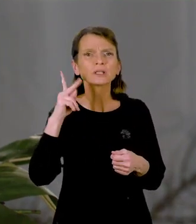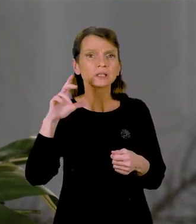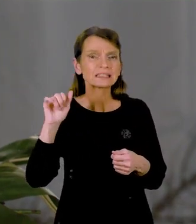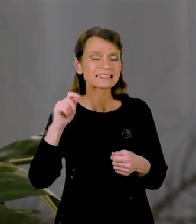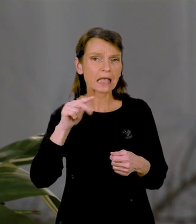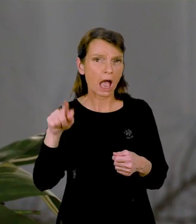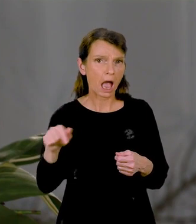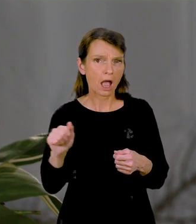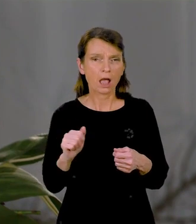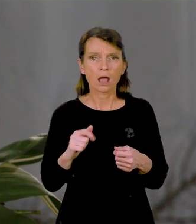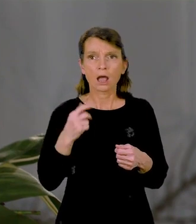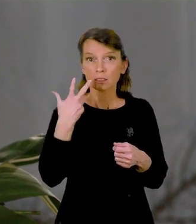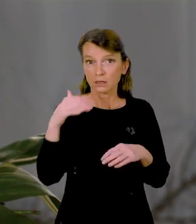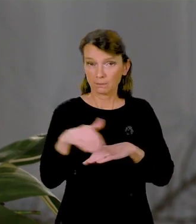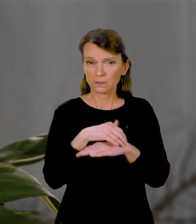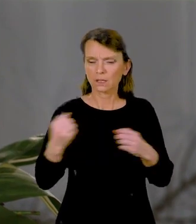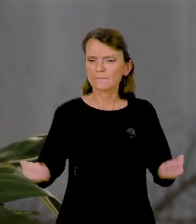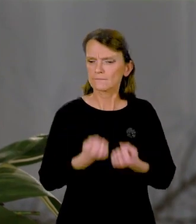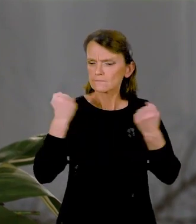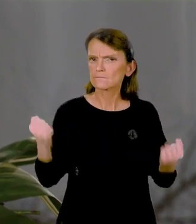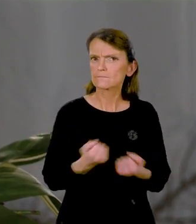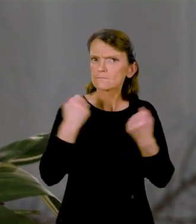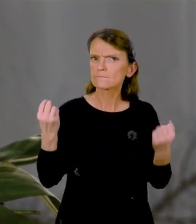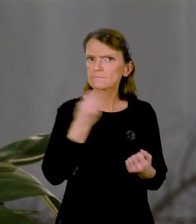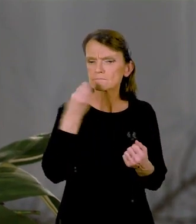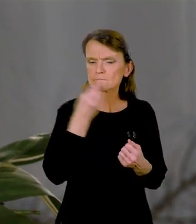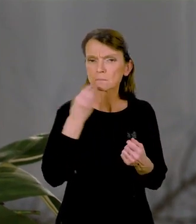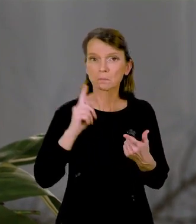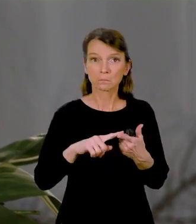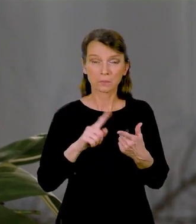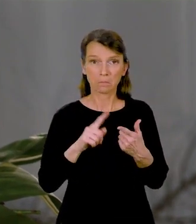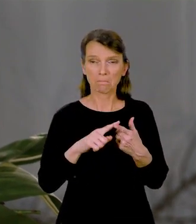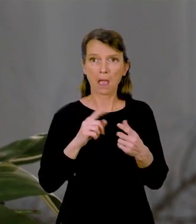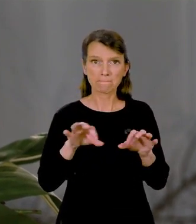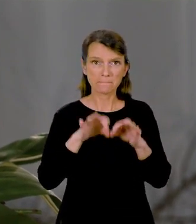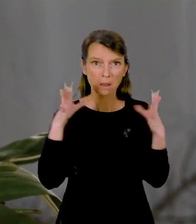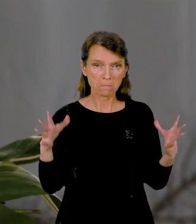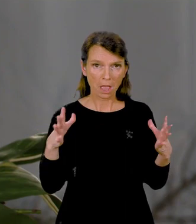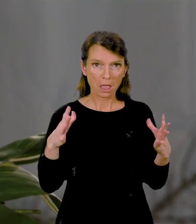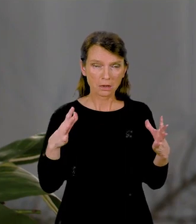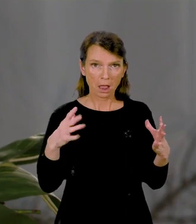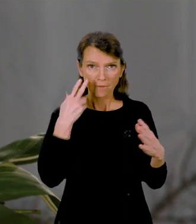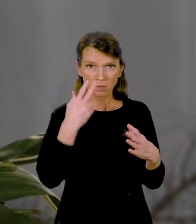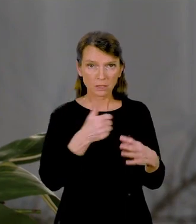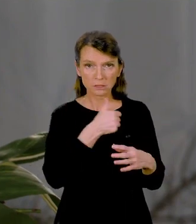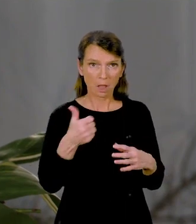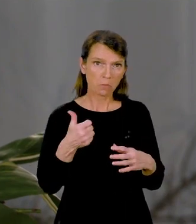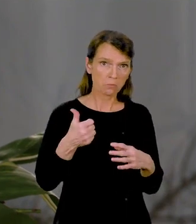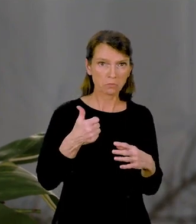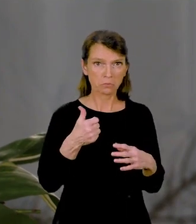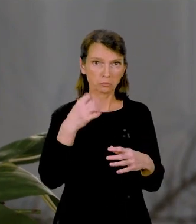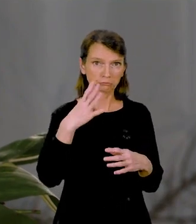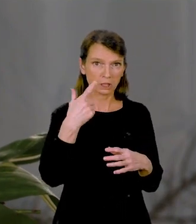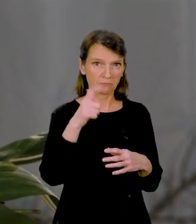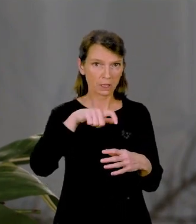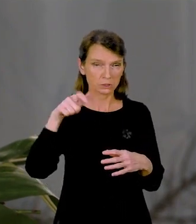skoraj 3 mesecih intenzivnih vaj odigrati interno premiero pred komaj 200 ljudi. In tudi